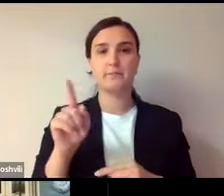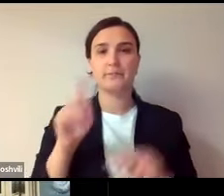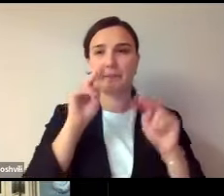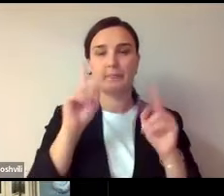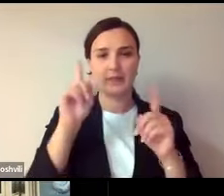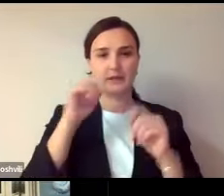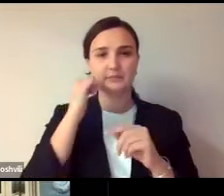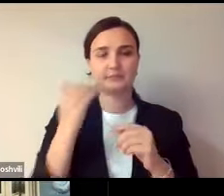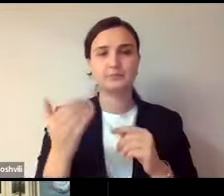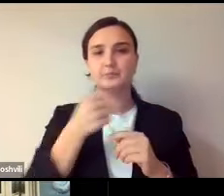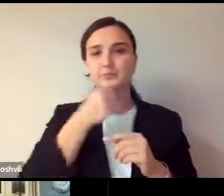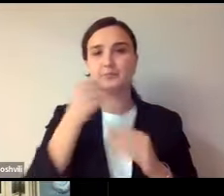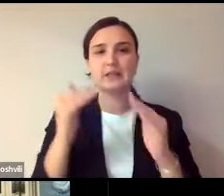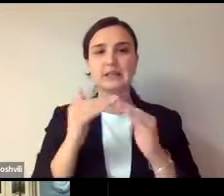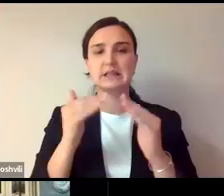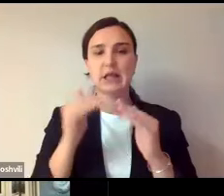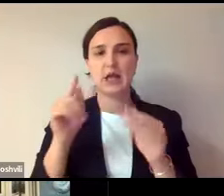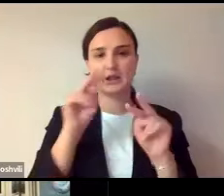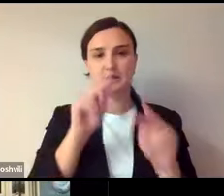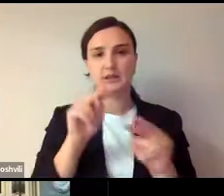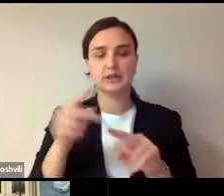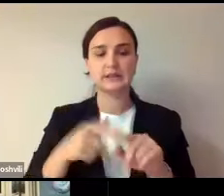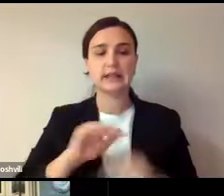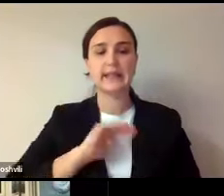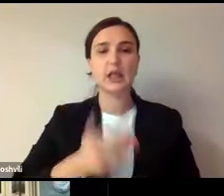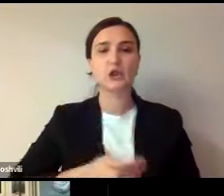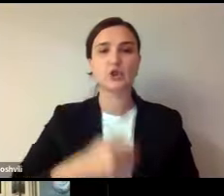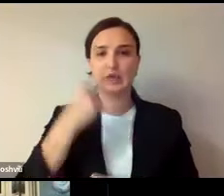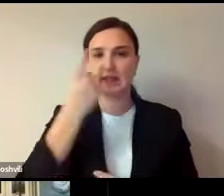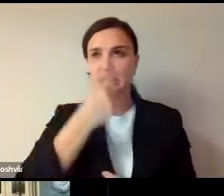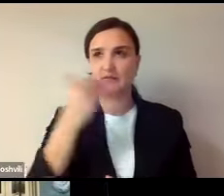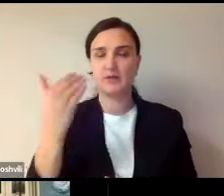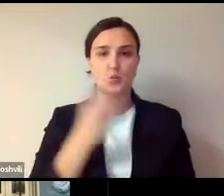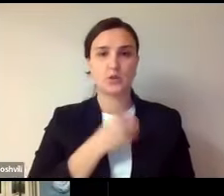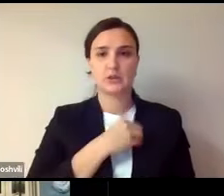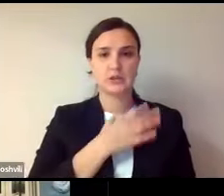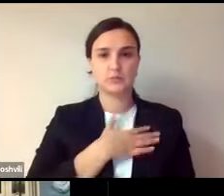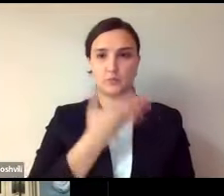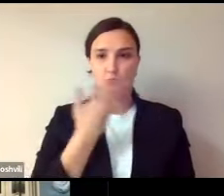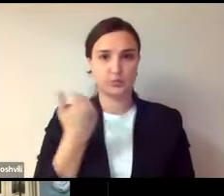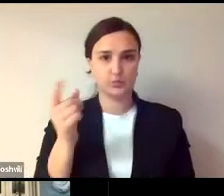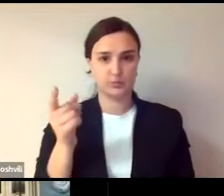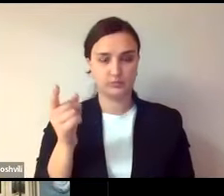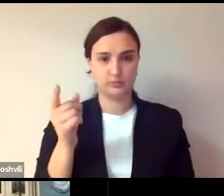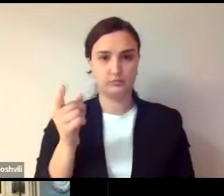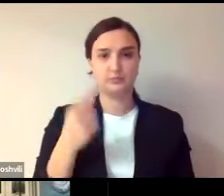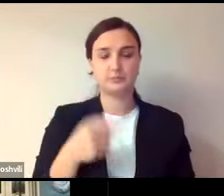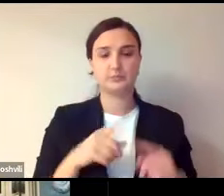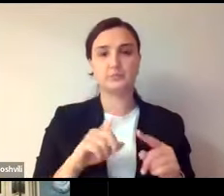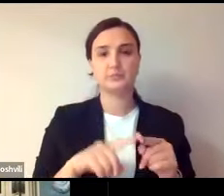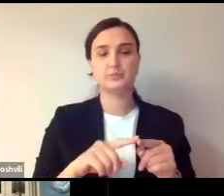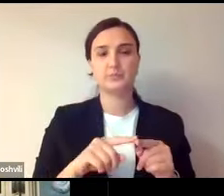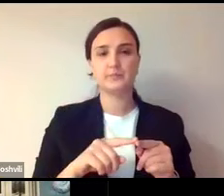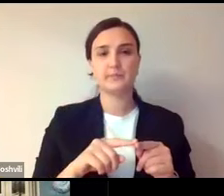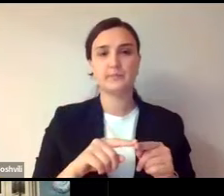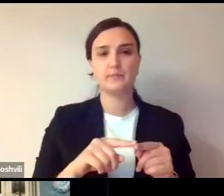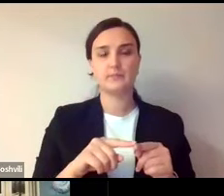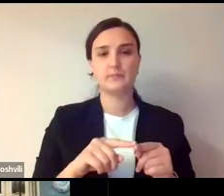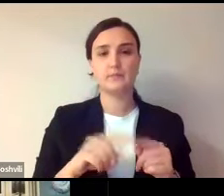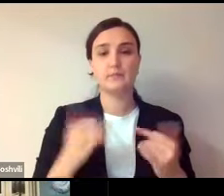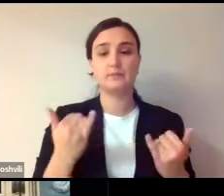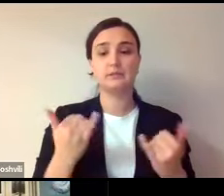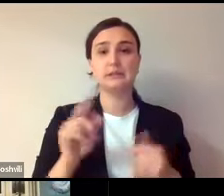ვიცით, რომ ეს არ არის კერძო ინდივიდუალური საკუთრებები და ჩვენ ვიცით, რომ ამ პანსიონატების ის სახე, როგორც